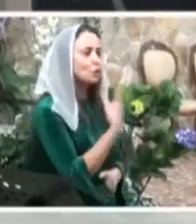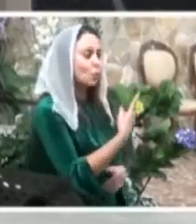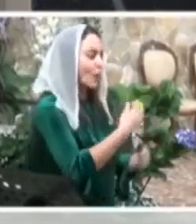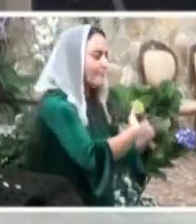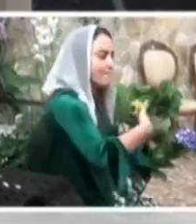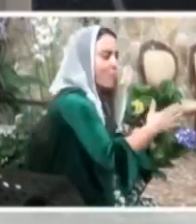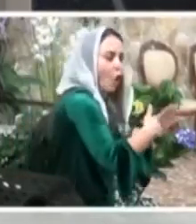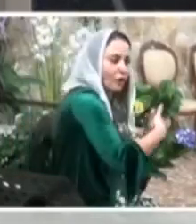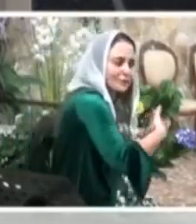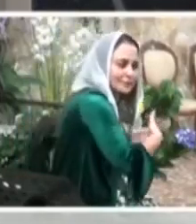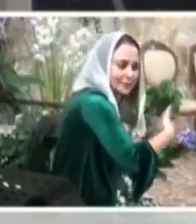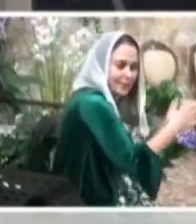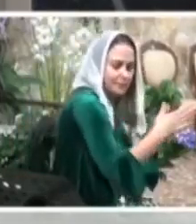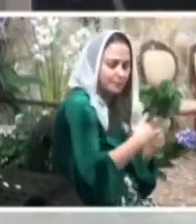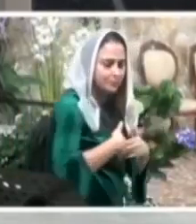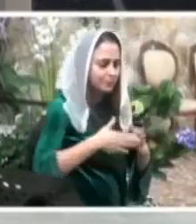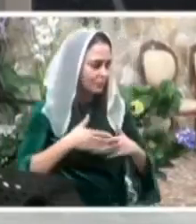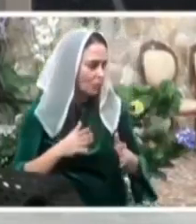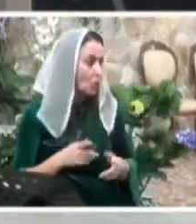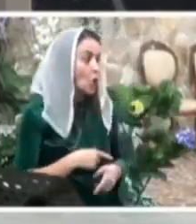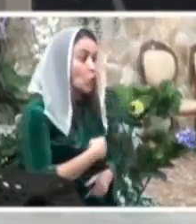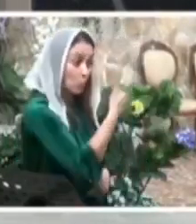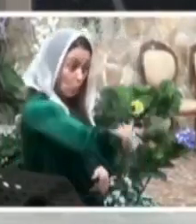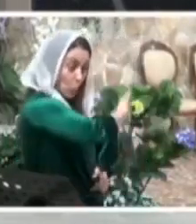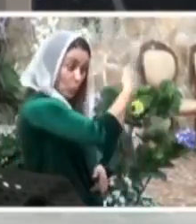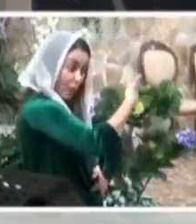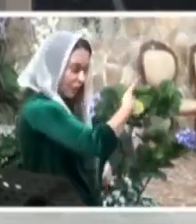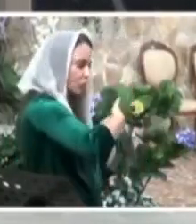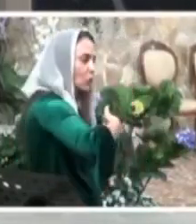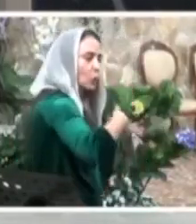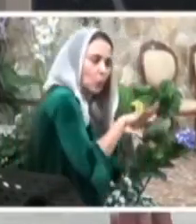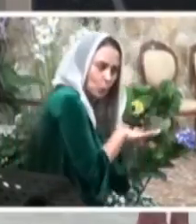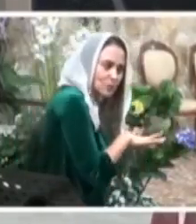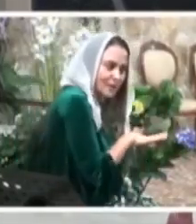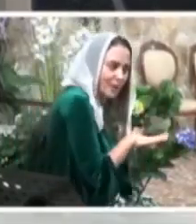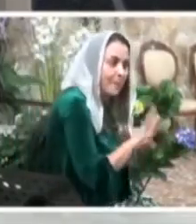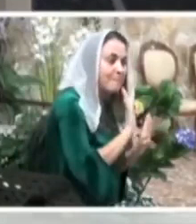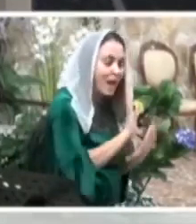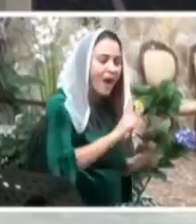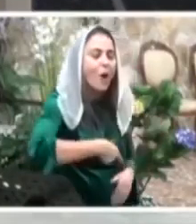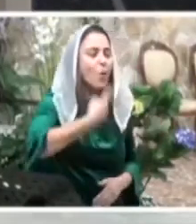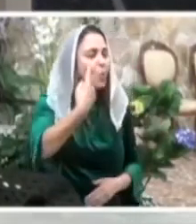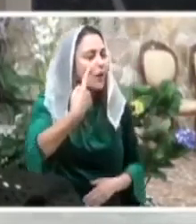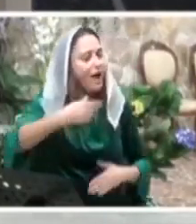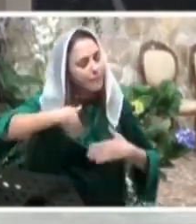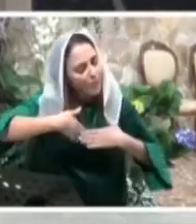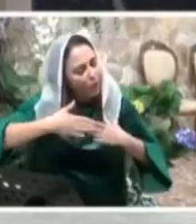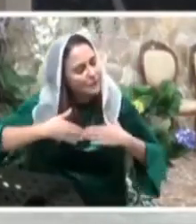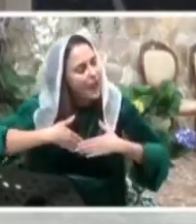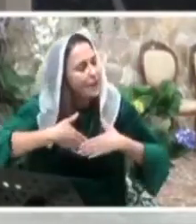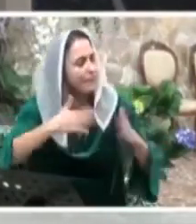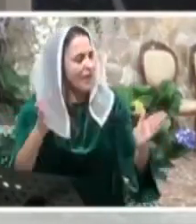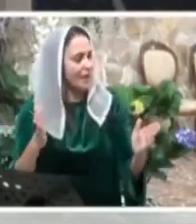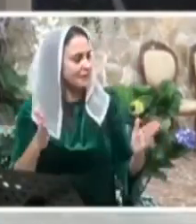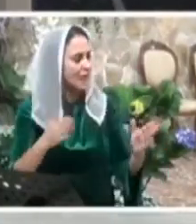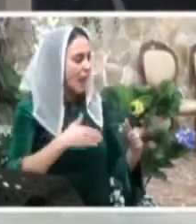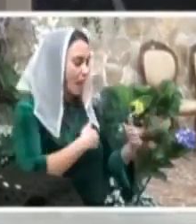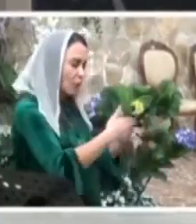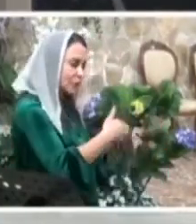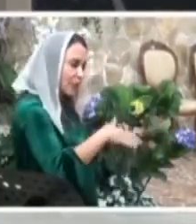porte. Una chiusa, ma una aperta. E la porta